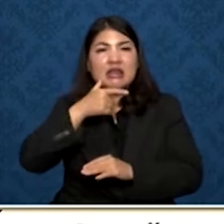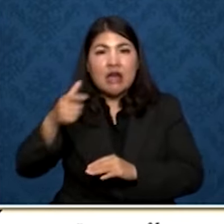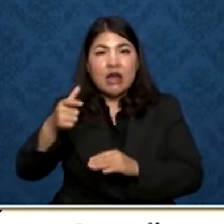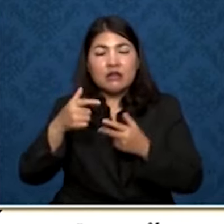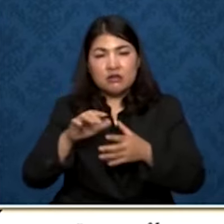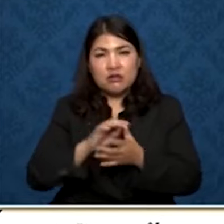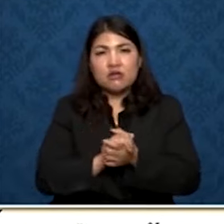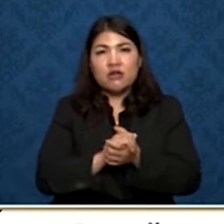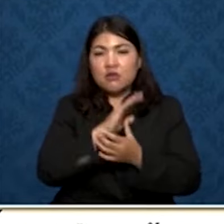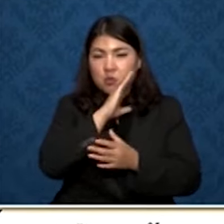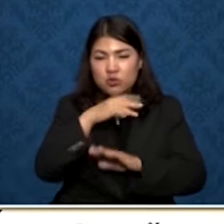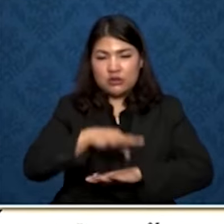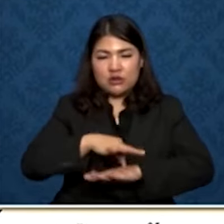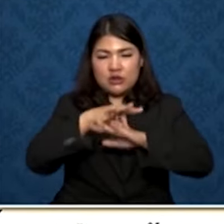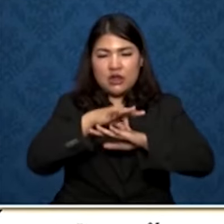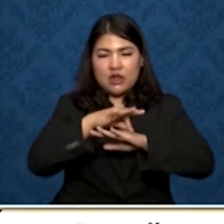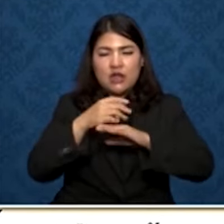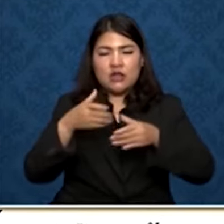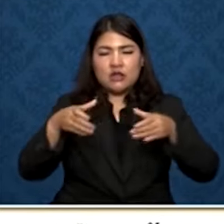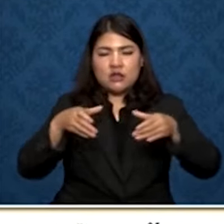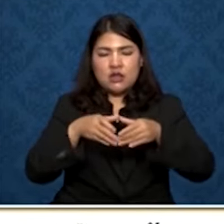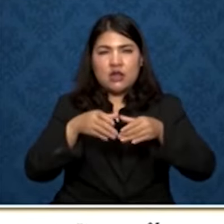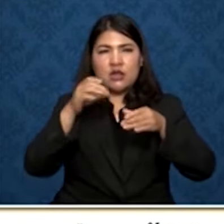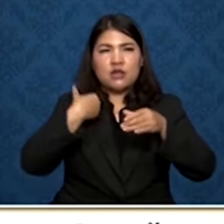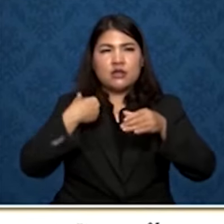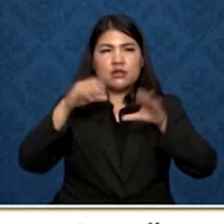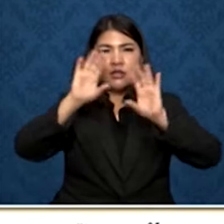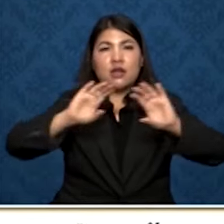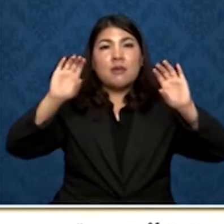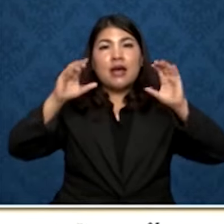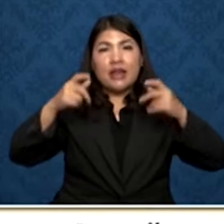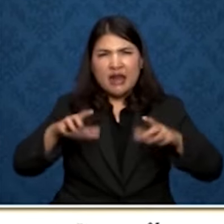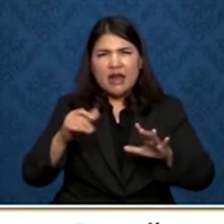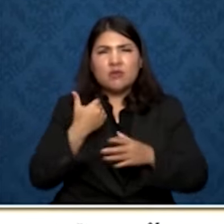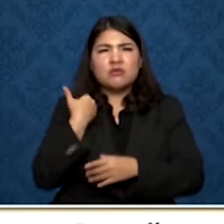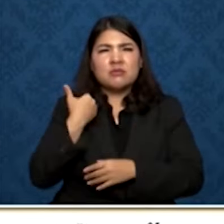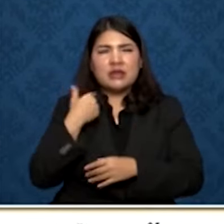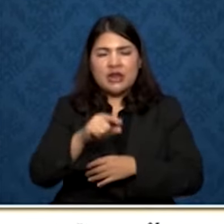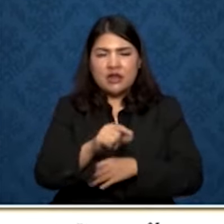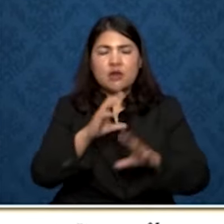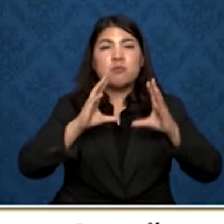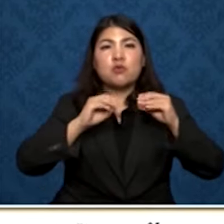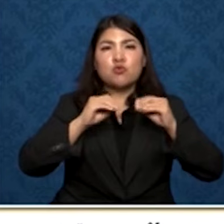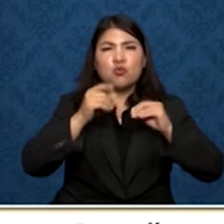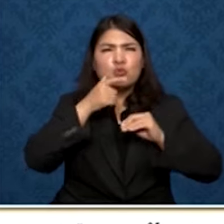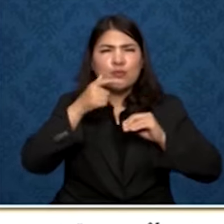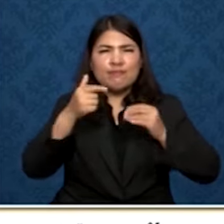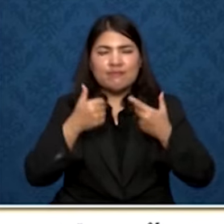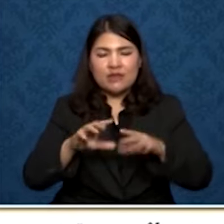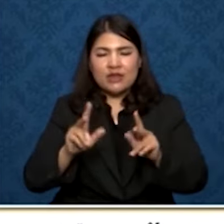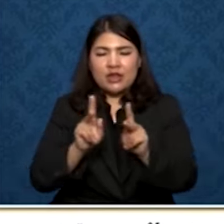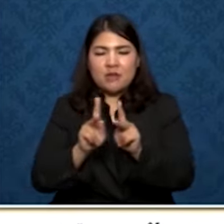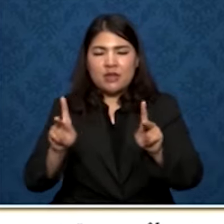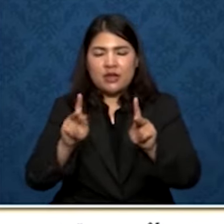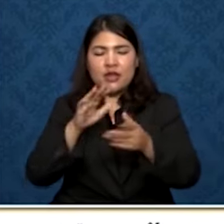ที่ได้ตั้งรัฐบารขึนมาในวดศาษตราคมกมีการที่เรีกประชุมใหญ่ครัเรีกวาณะกรรมก